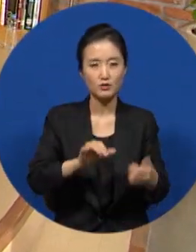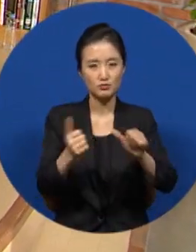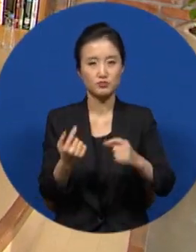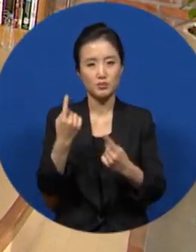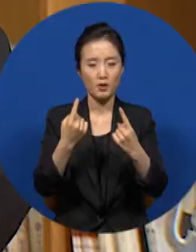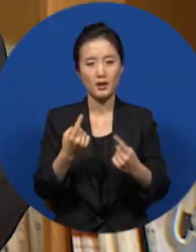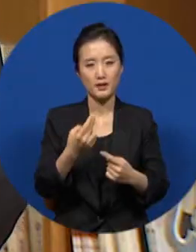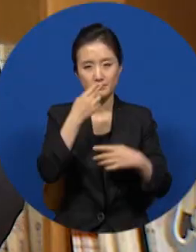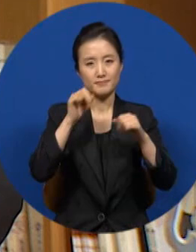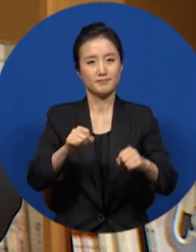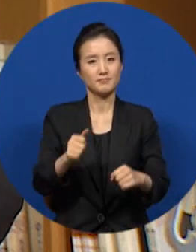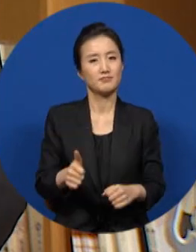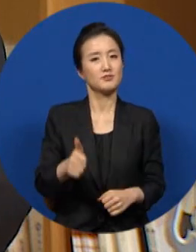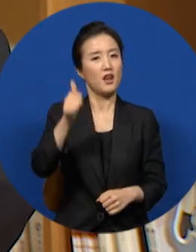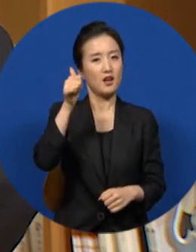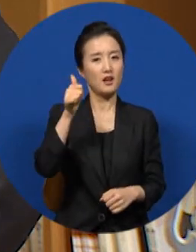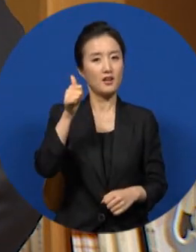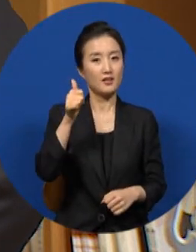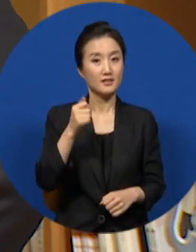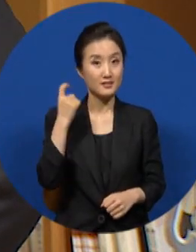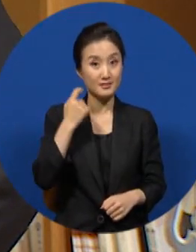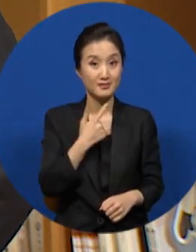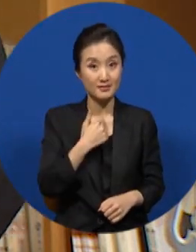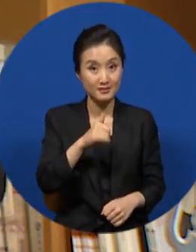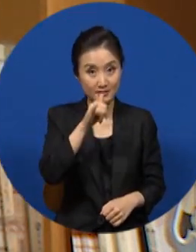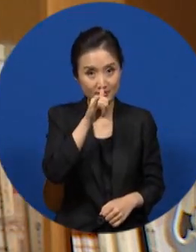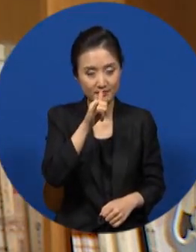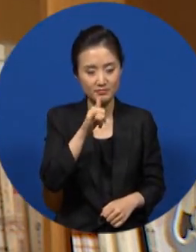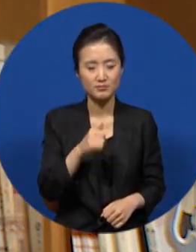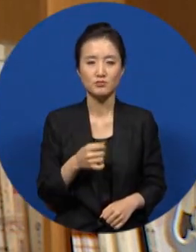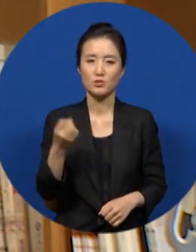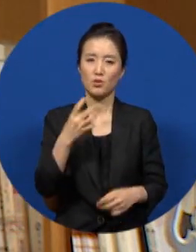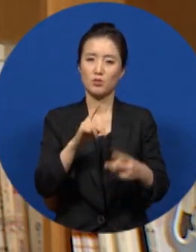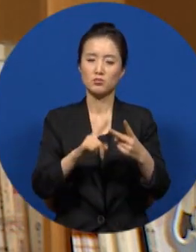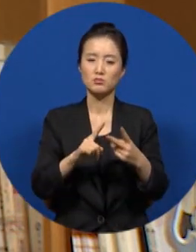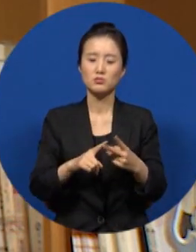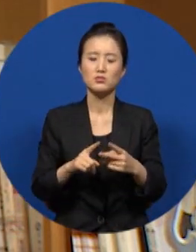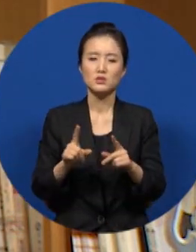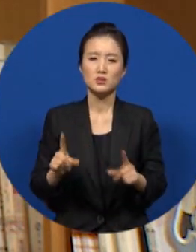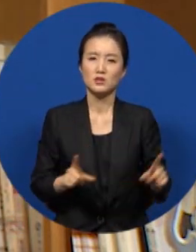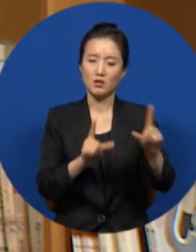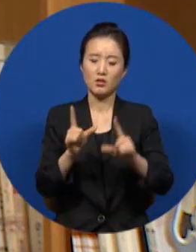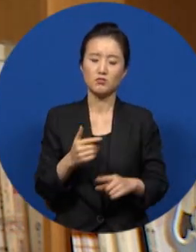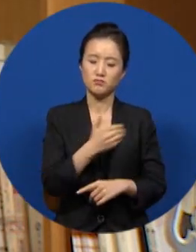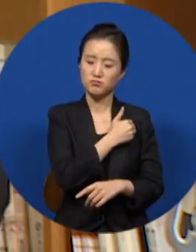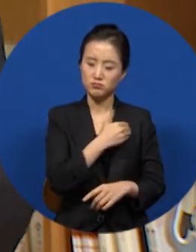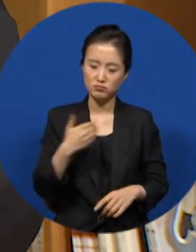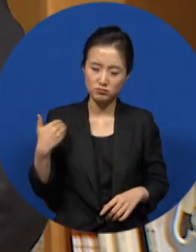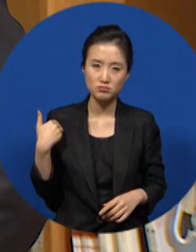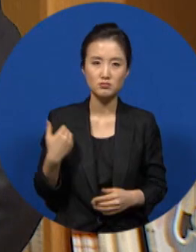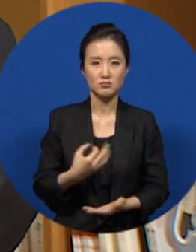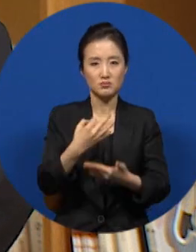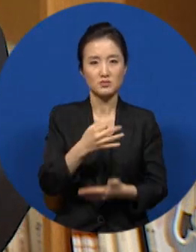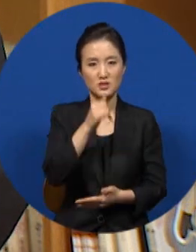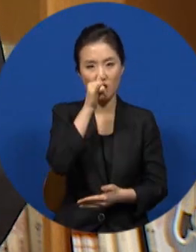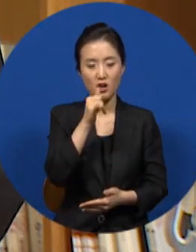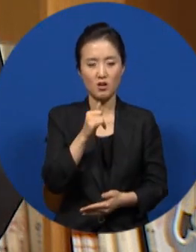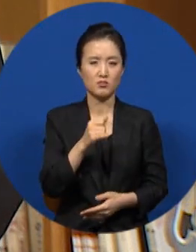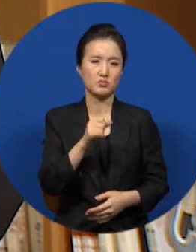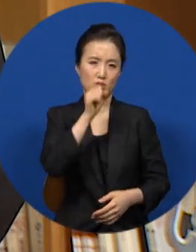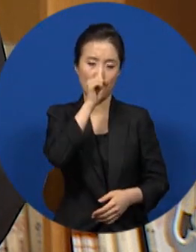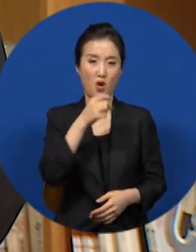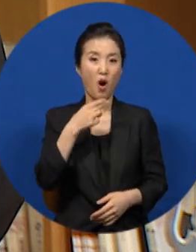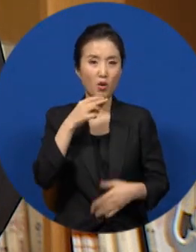넉넉해야 되죠. 뭐 하고 싶은 일은 많은데 금전적인 여유가 안 돼서 할 수 없으면 굉장히 불행하면 답답한 일이죠. 그리고 반드시 또